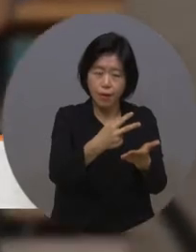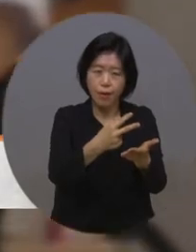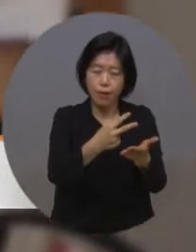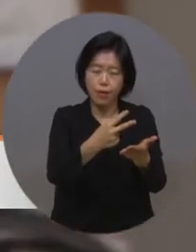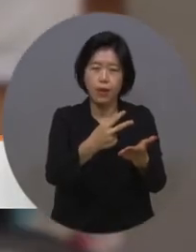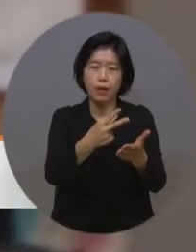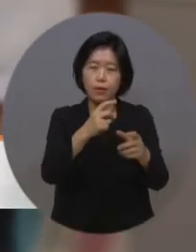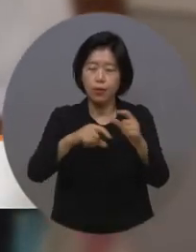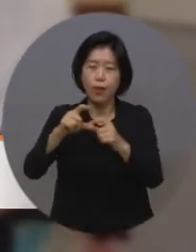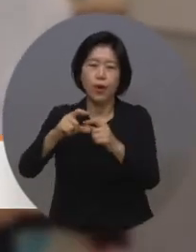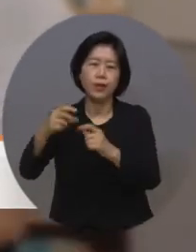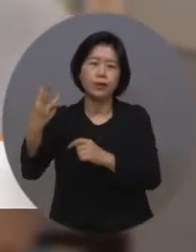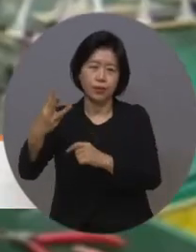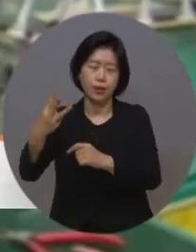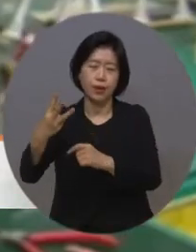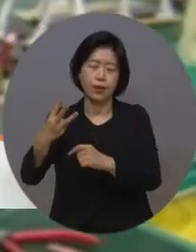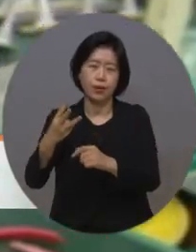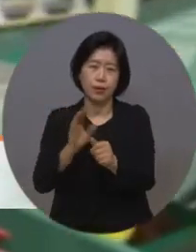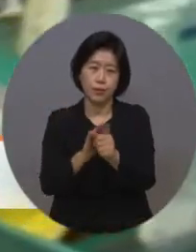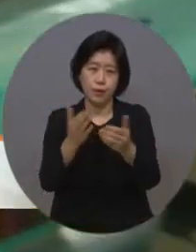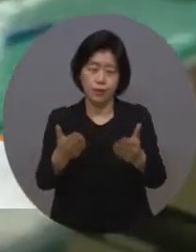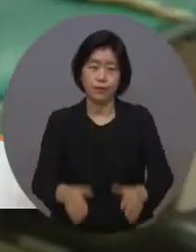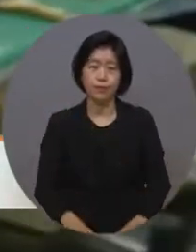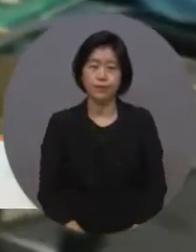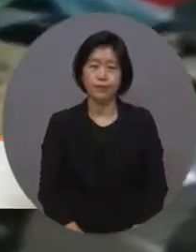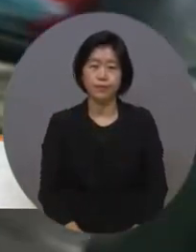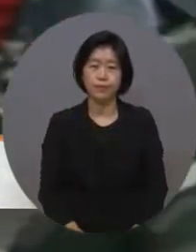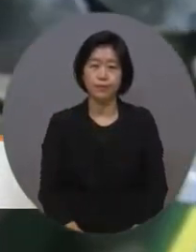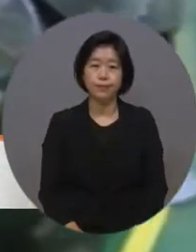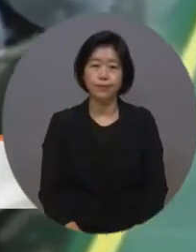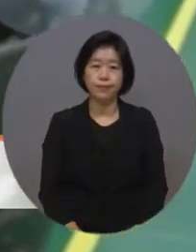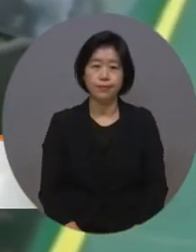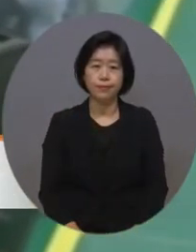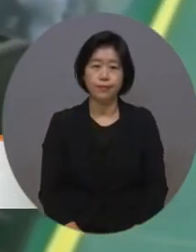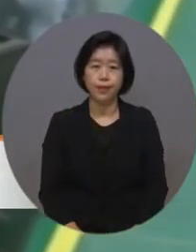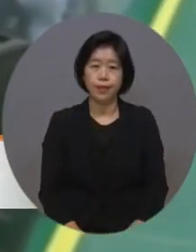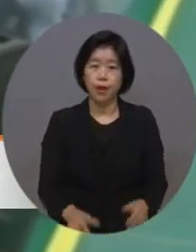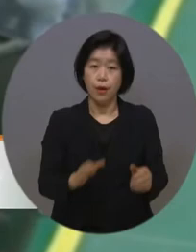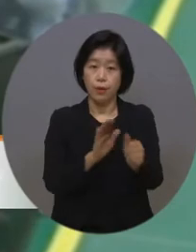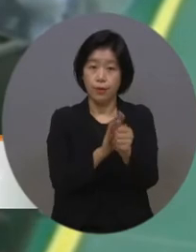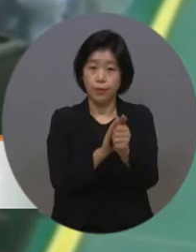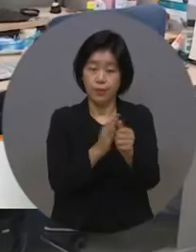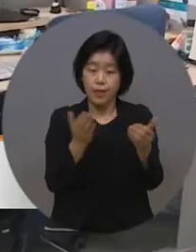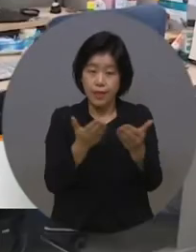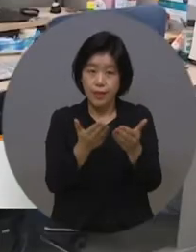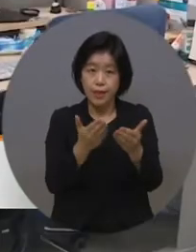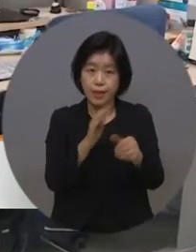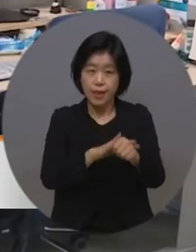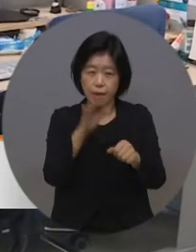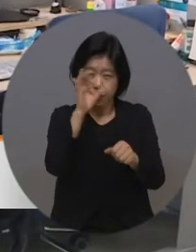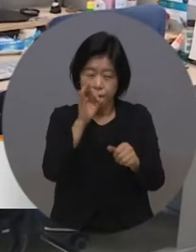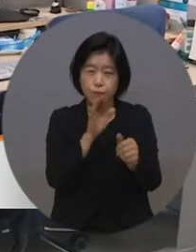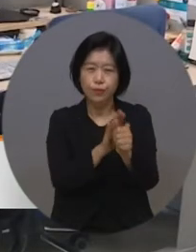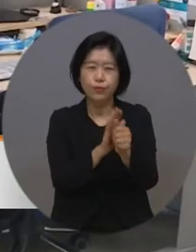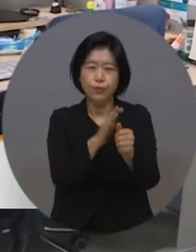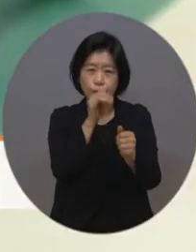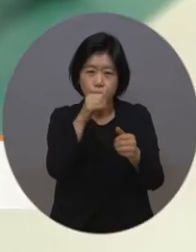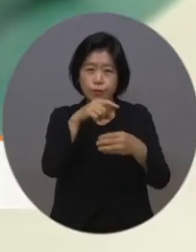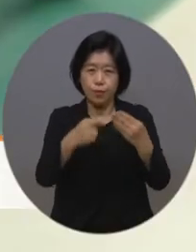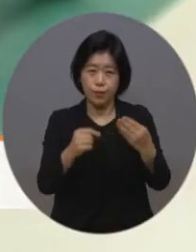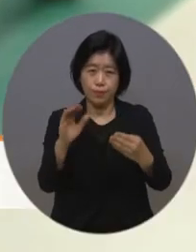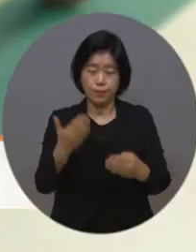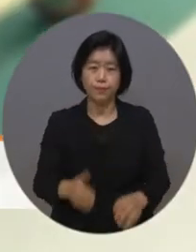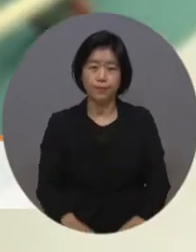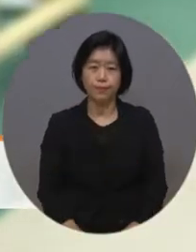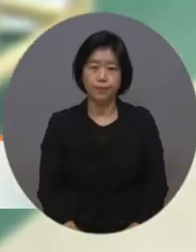취업성공 패키지는 개인별 취업활동 계획을 수립해 최적화된 취업 지원 서비스를 제공하는 사업입니다.